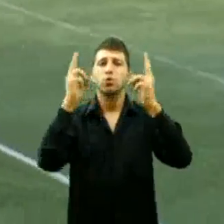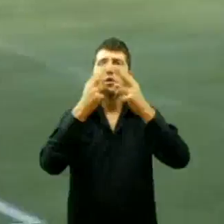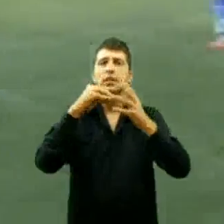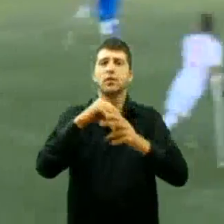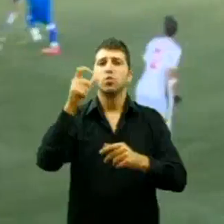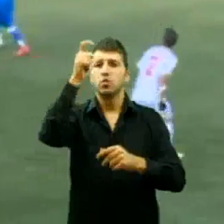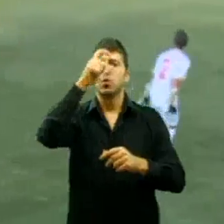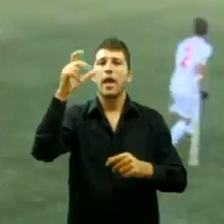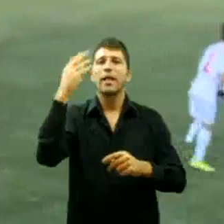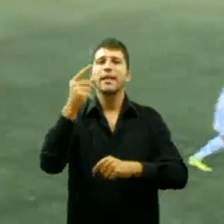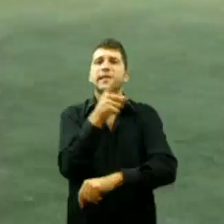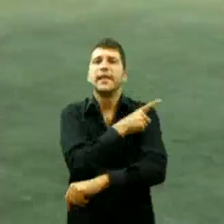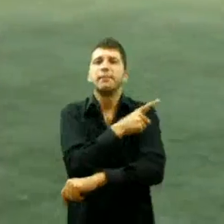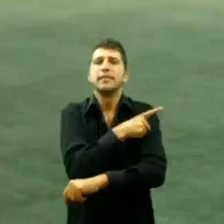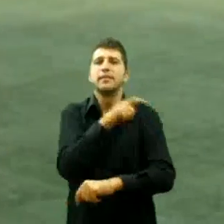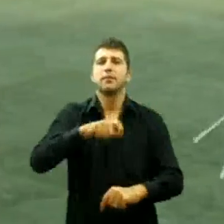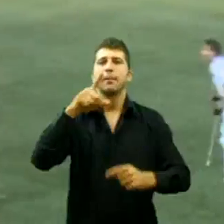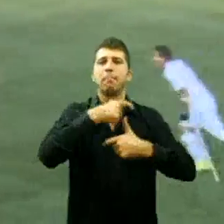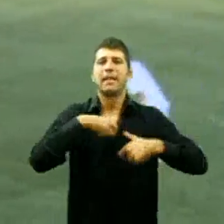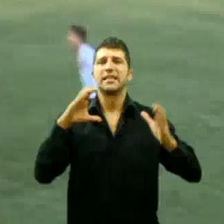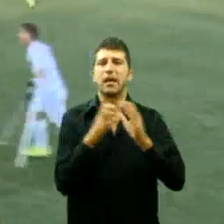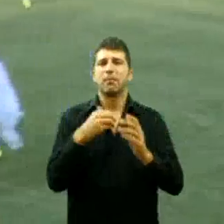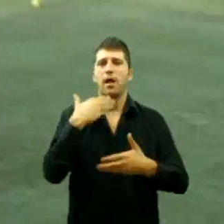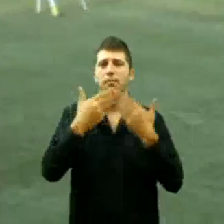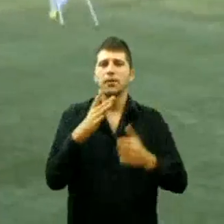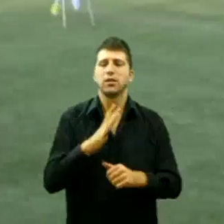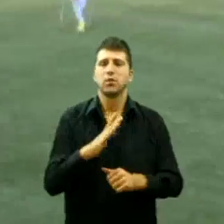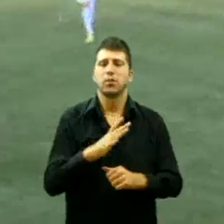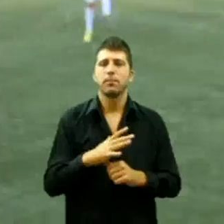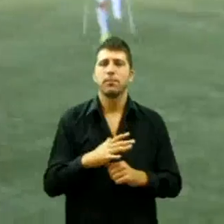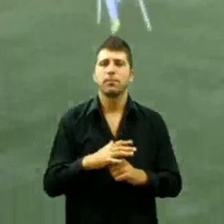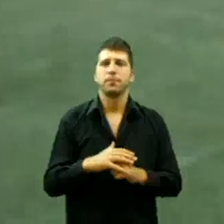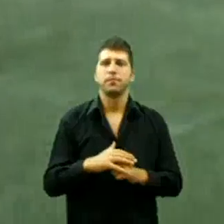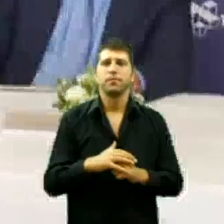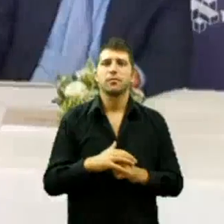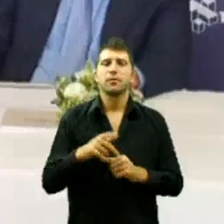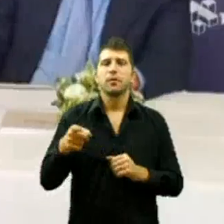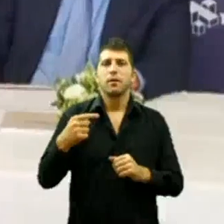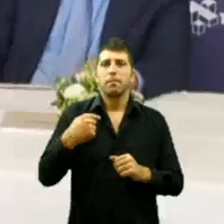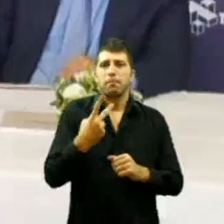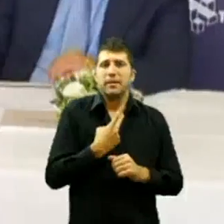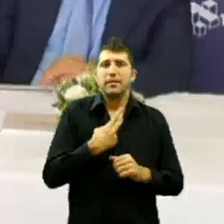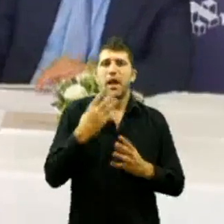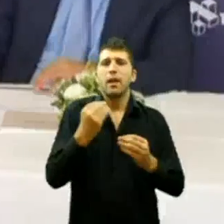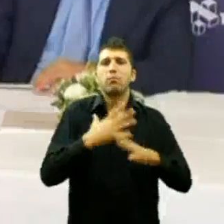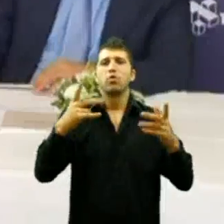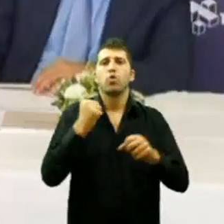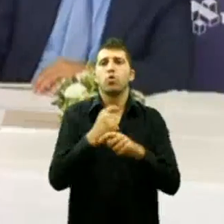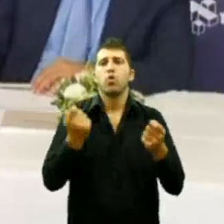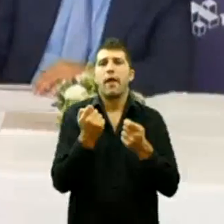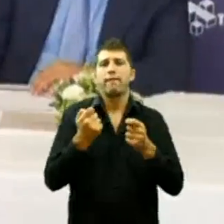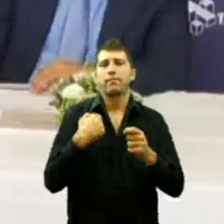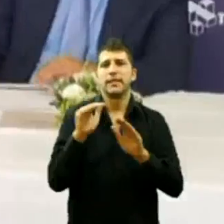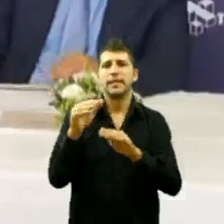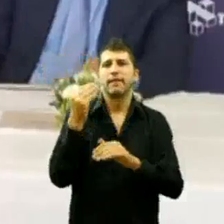Türkiye'yi en iyi şekilde temsil etmiş bir milli takımdan bahsediyoruz burada. Tabii bizim de en büyük görevimiz diye düşünüyoruz. Destek